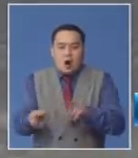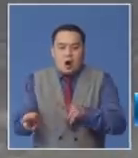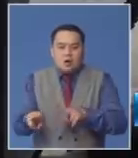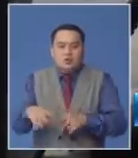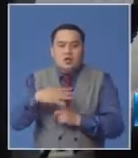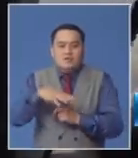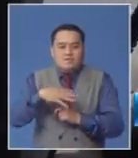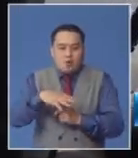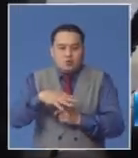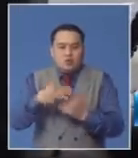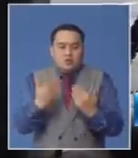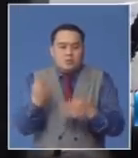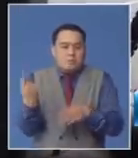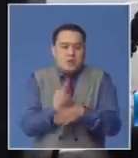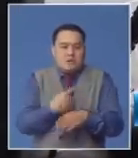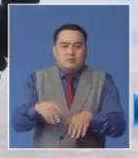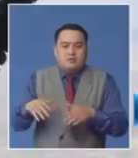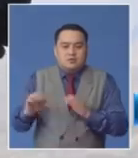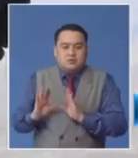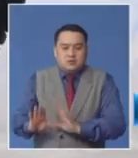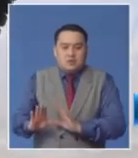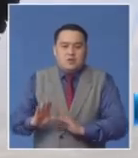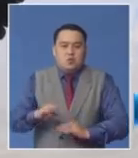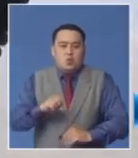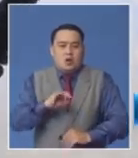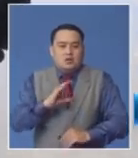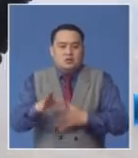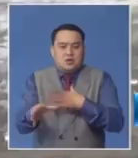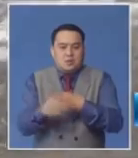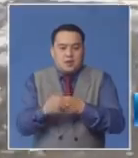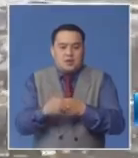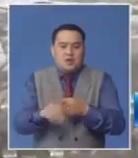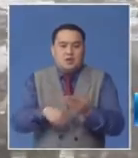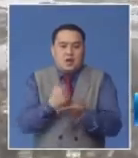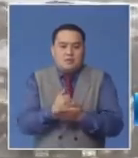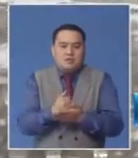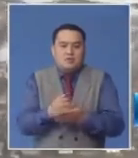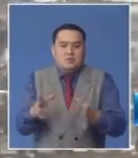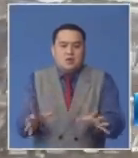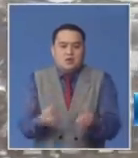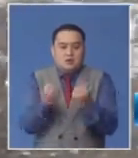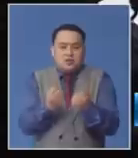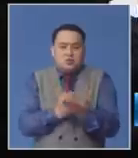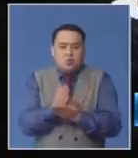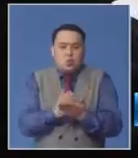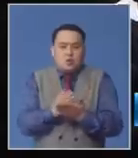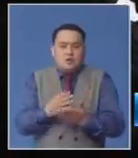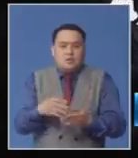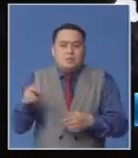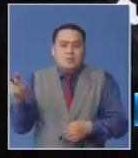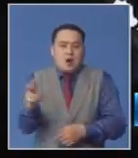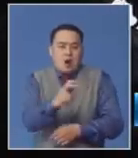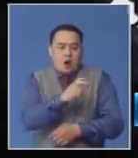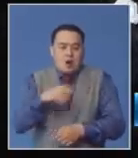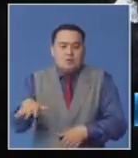из воздуха всего не первый заместитель акима области для зад урлашов совместно с начальником департамента по чс провели воздушный рейд